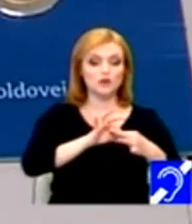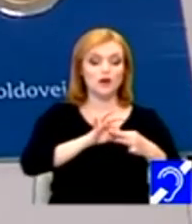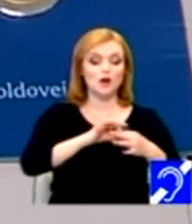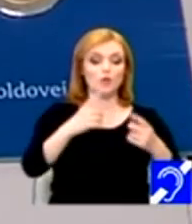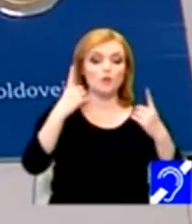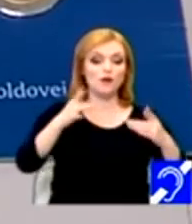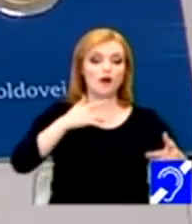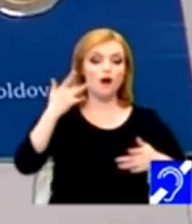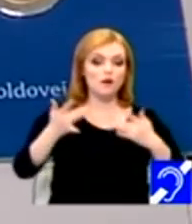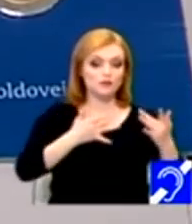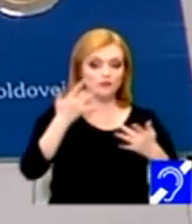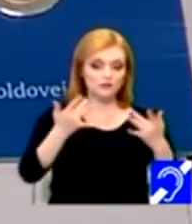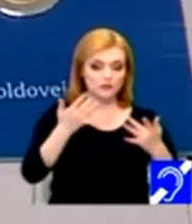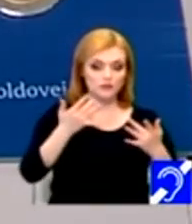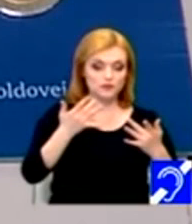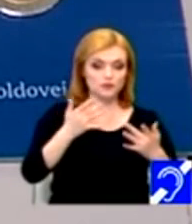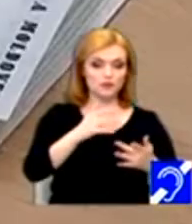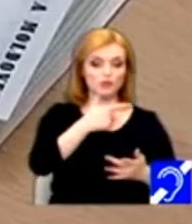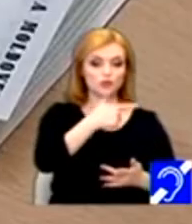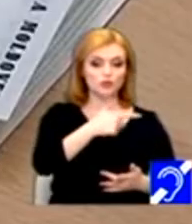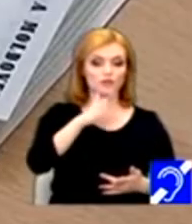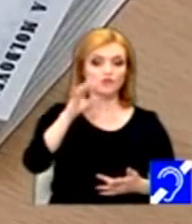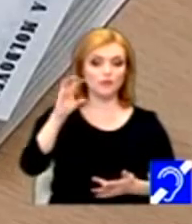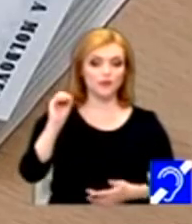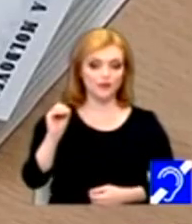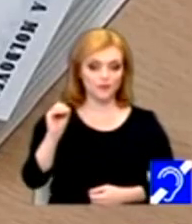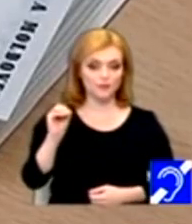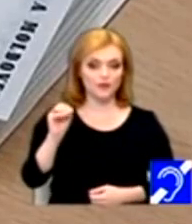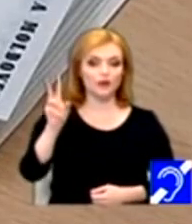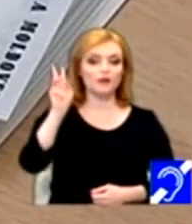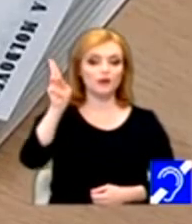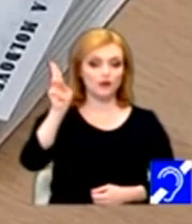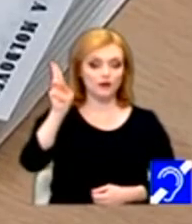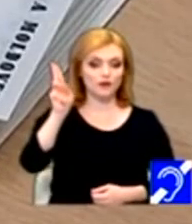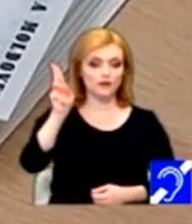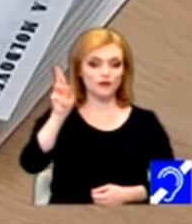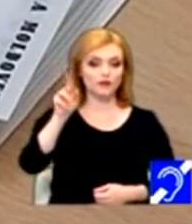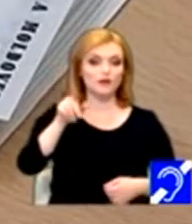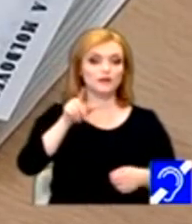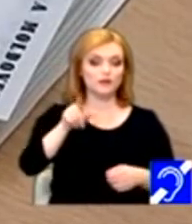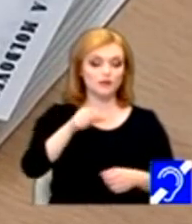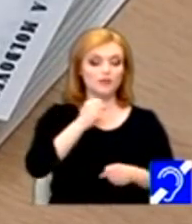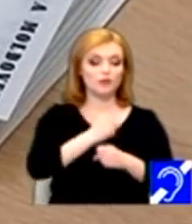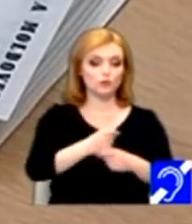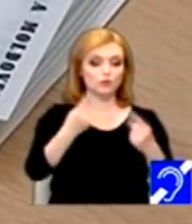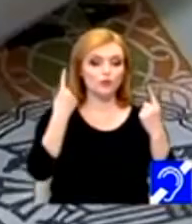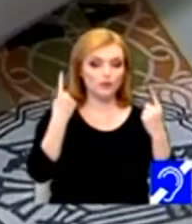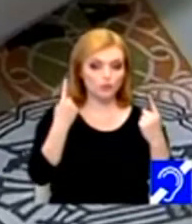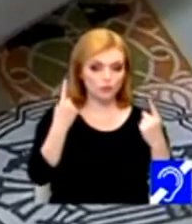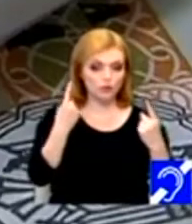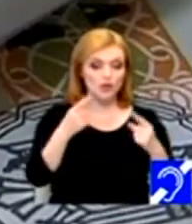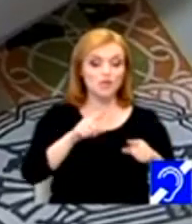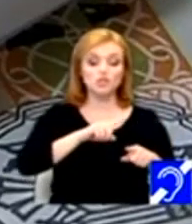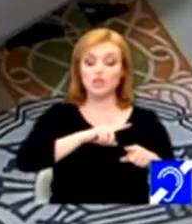artist plastician, grafician, domnul Gheorghe Vrabie, care a înfăptuit lucrul necesar într-un termen destul